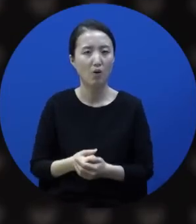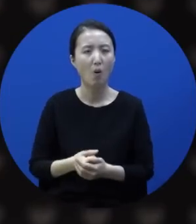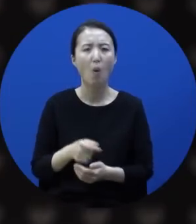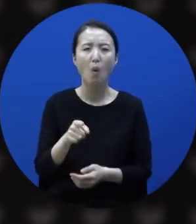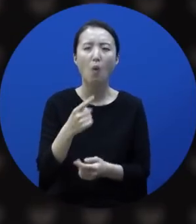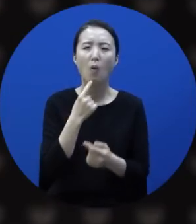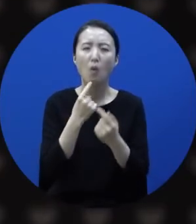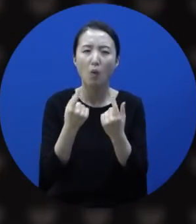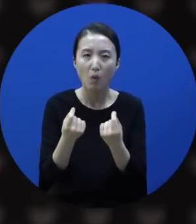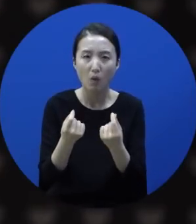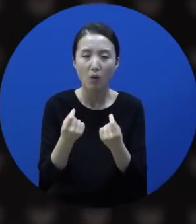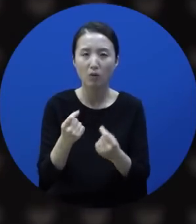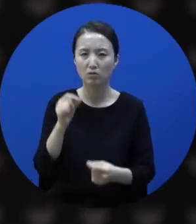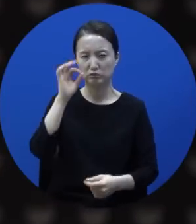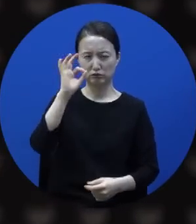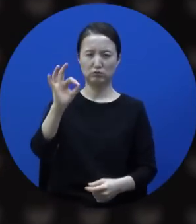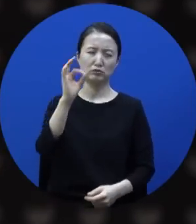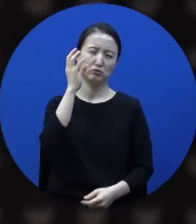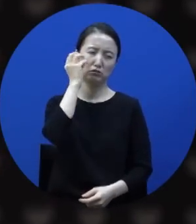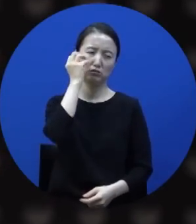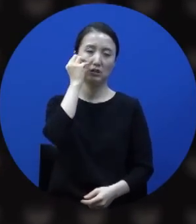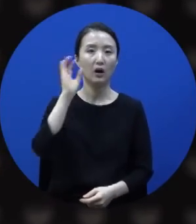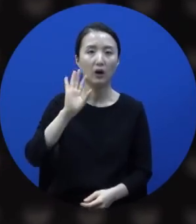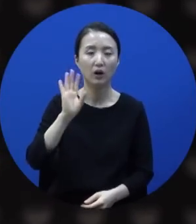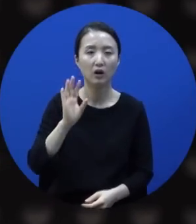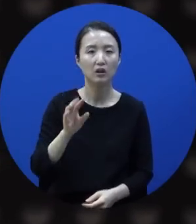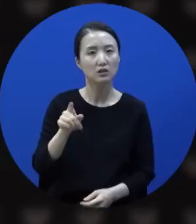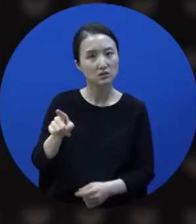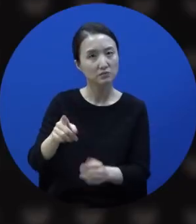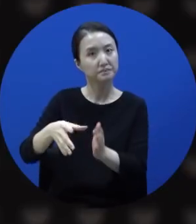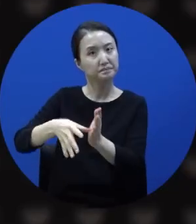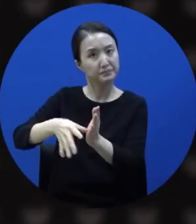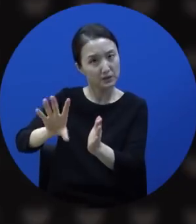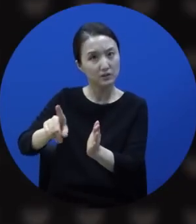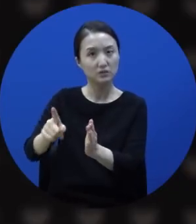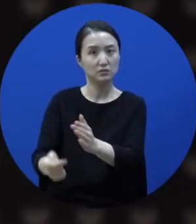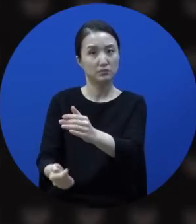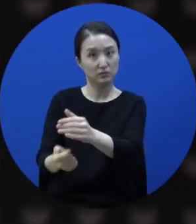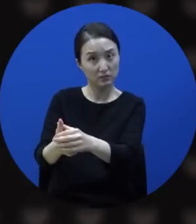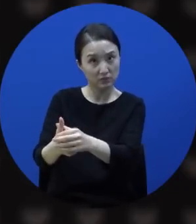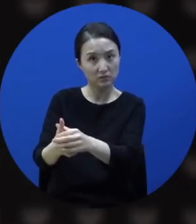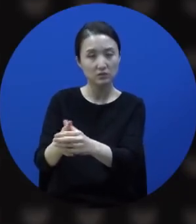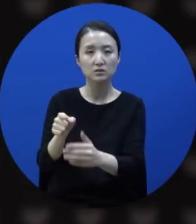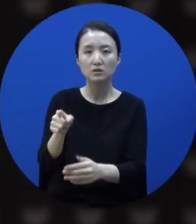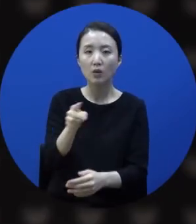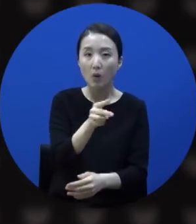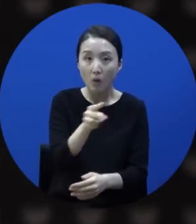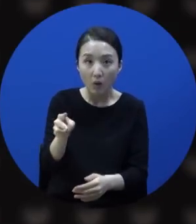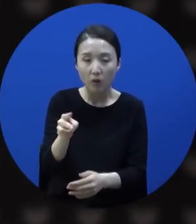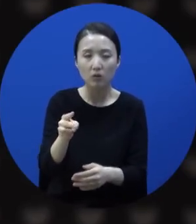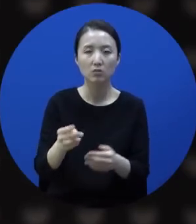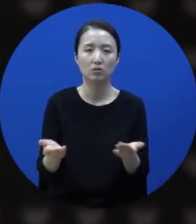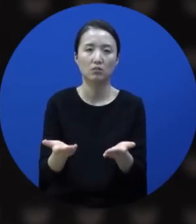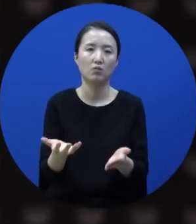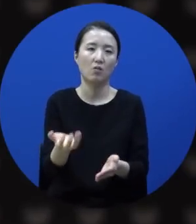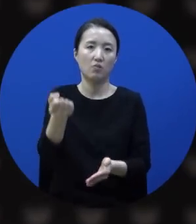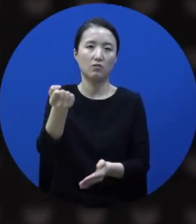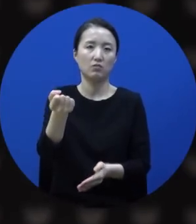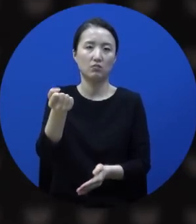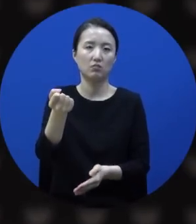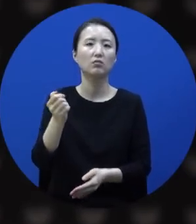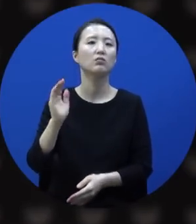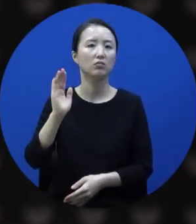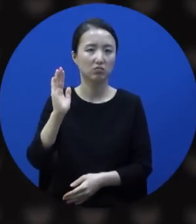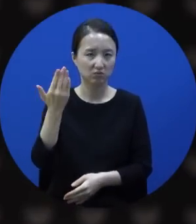이제는 직업이 될 수 있는 시대다. 네. 고로 휴먼 브랜드, 사람이 곧 브랜드가 되는 시대다라고 말씀드릴 수가